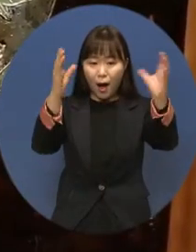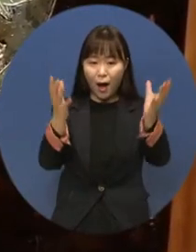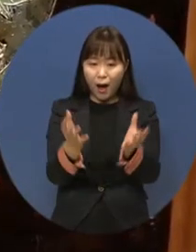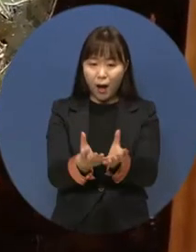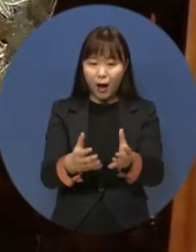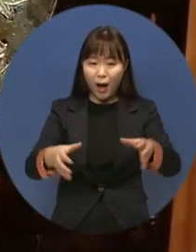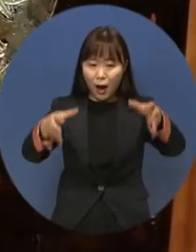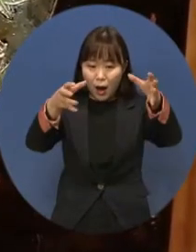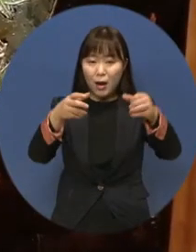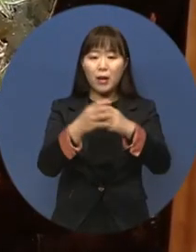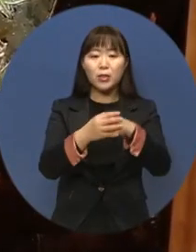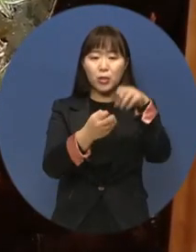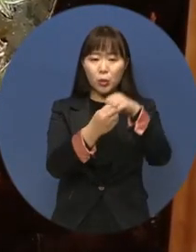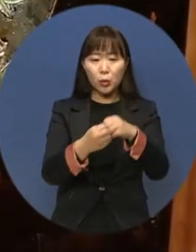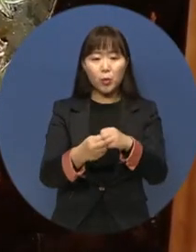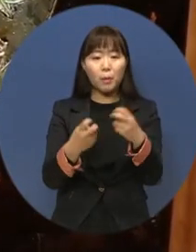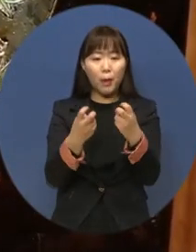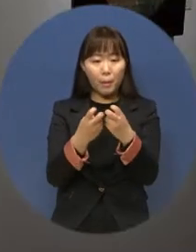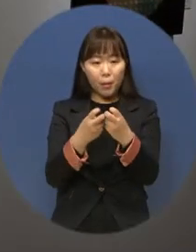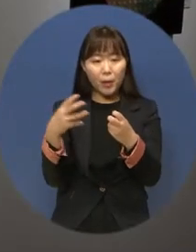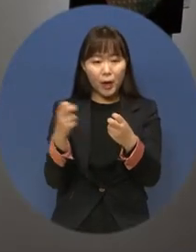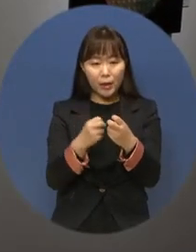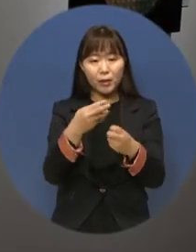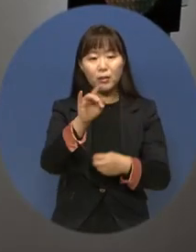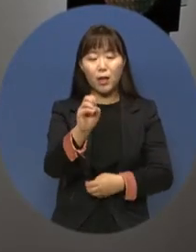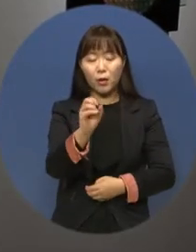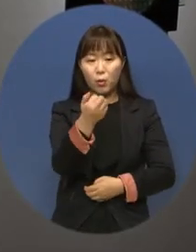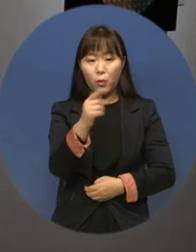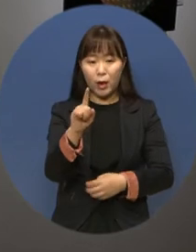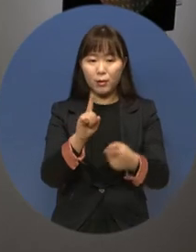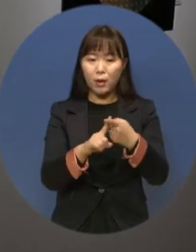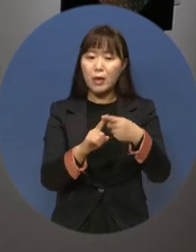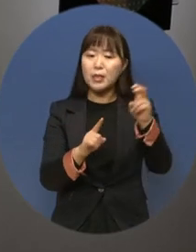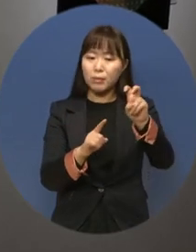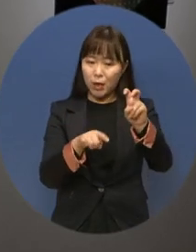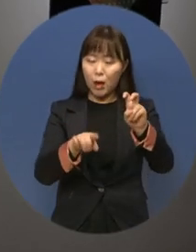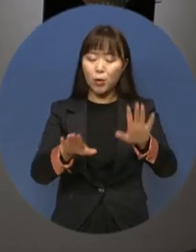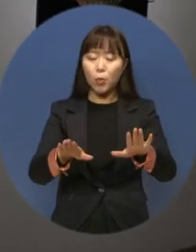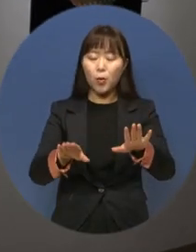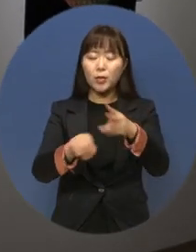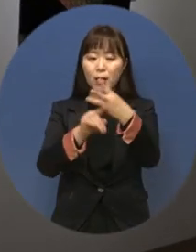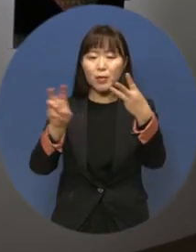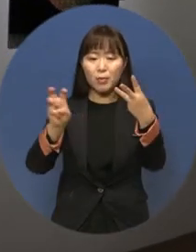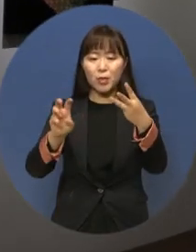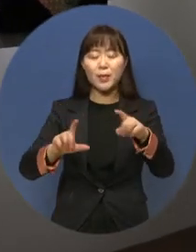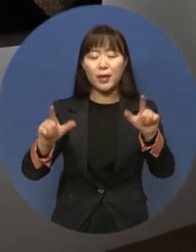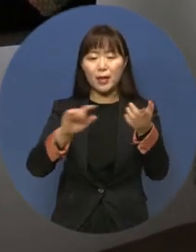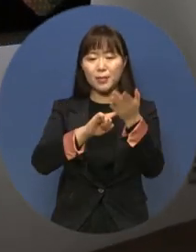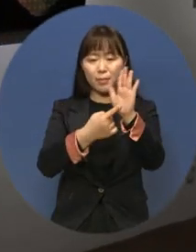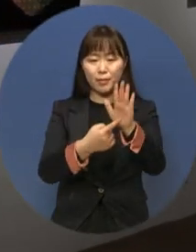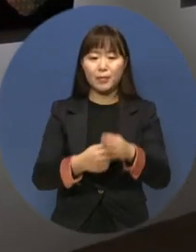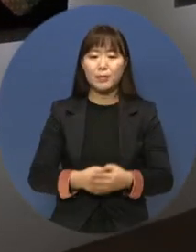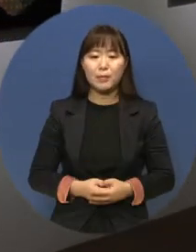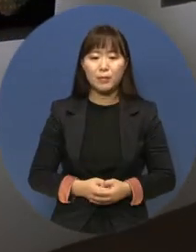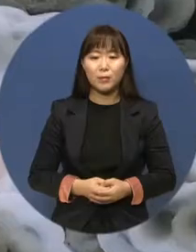기법을 바탕으로 표현한 탱화 작품 총 20점이 오는 30일까지 선을 보입니다.